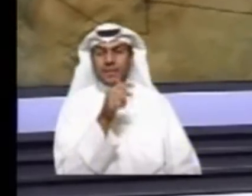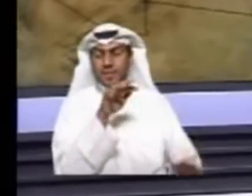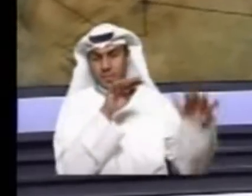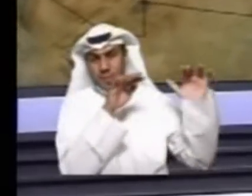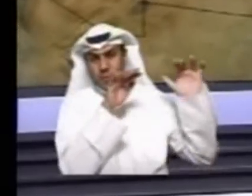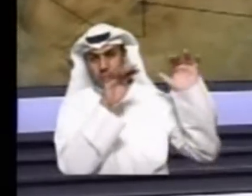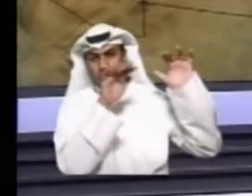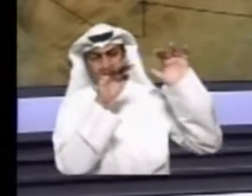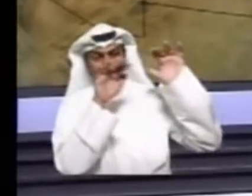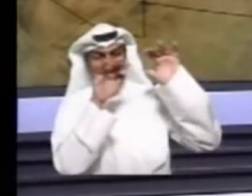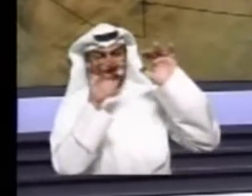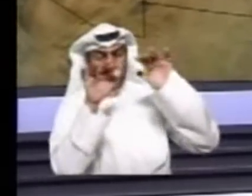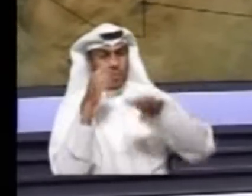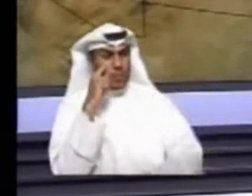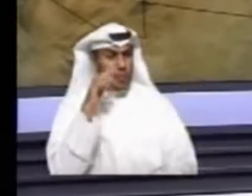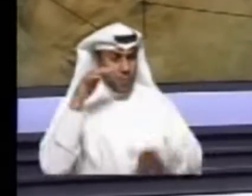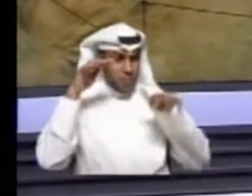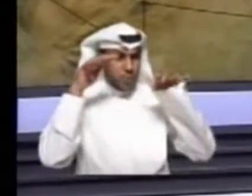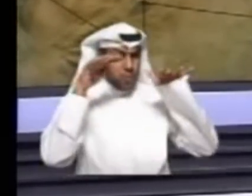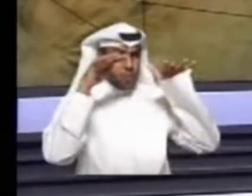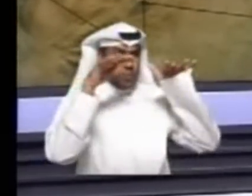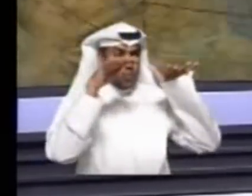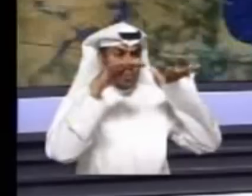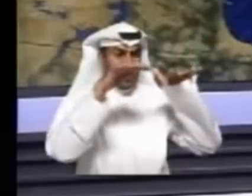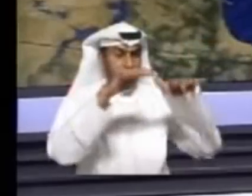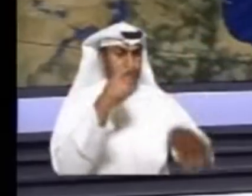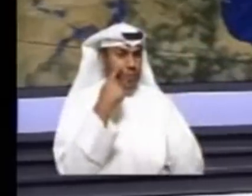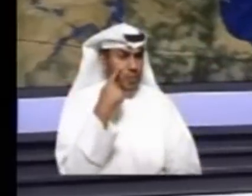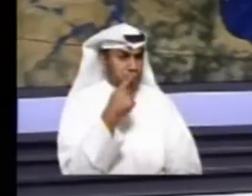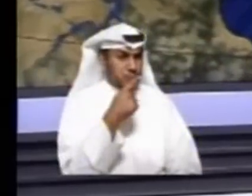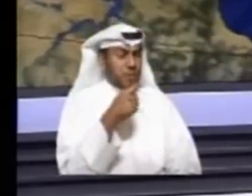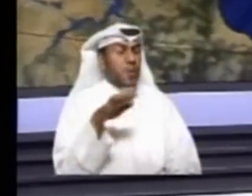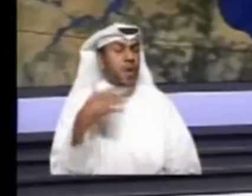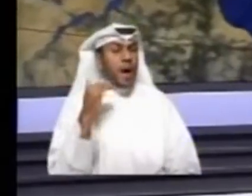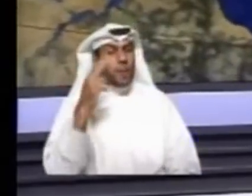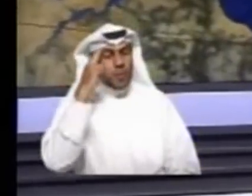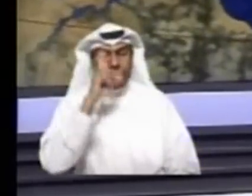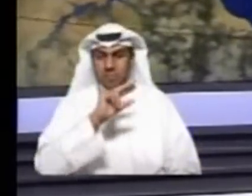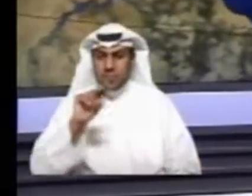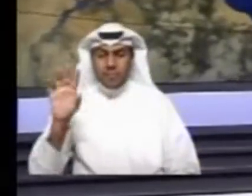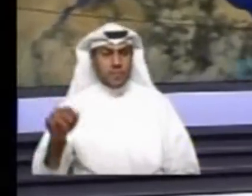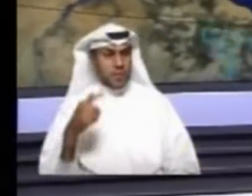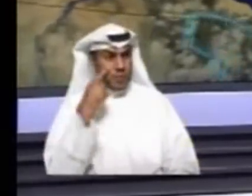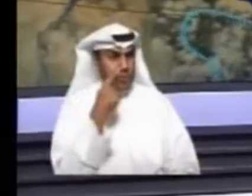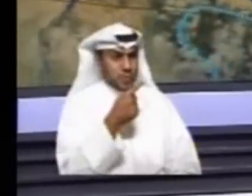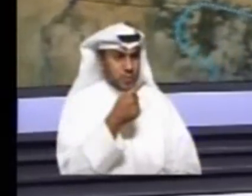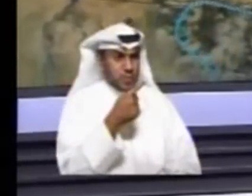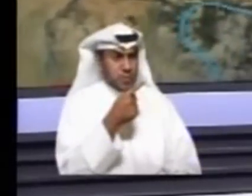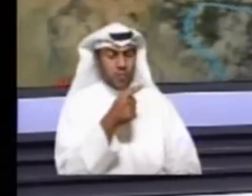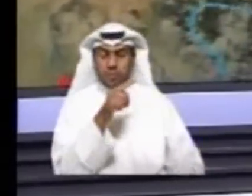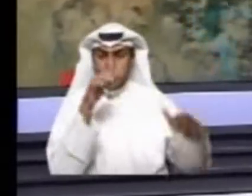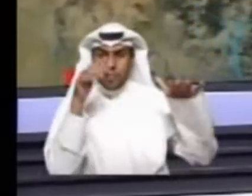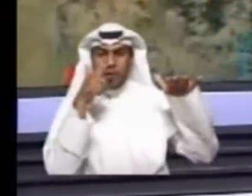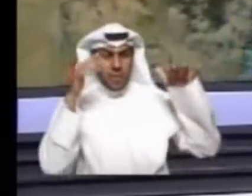السحب الكثيفه على اقصى شمال شبه الجزيره العربيه حاليا دوله الكويت تقع تحت تاثير امتداد مرتفع جوي